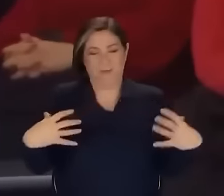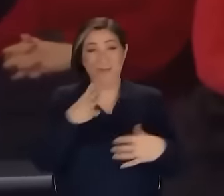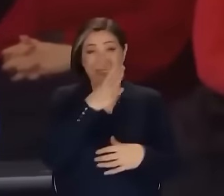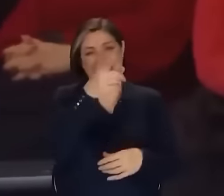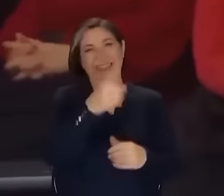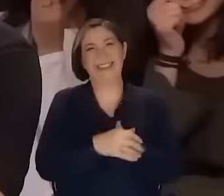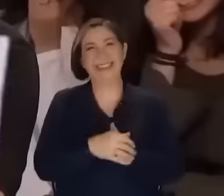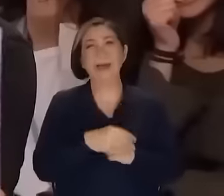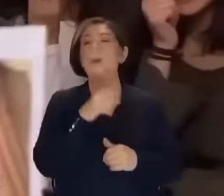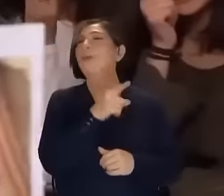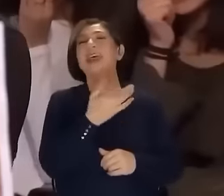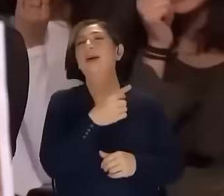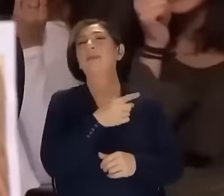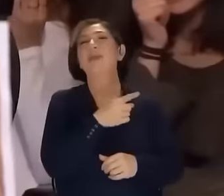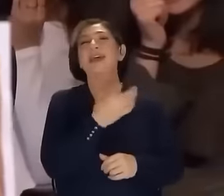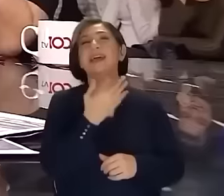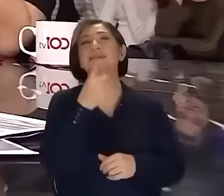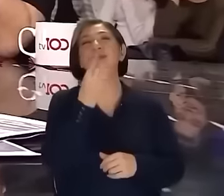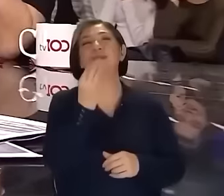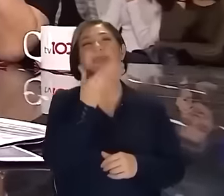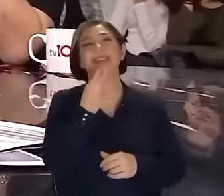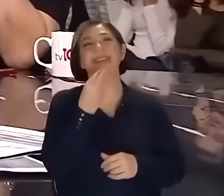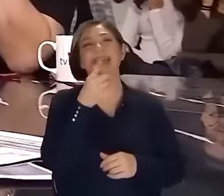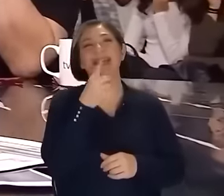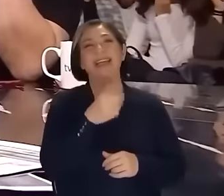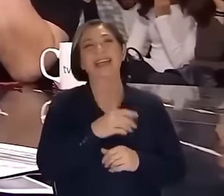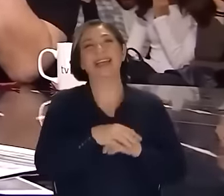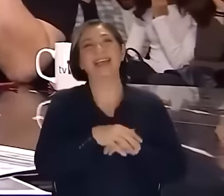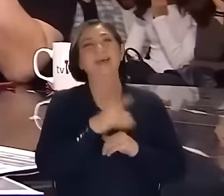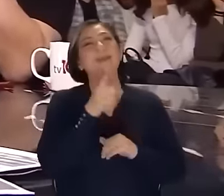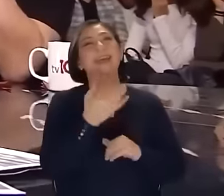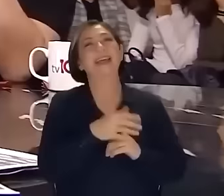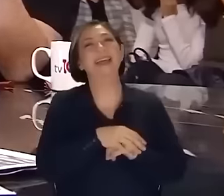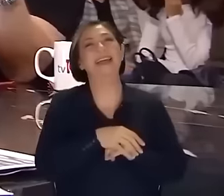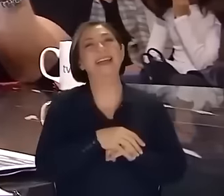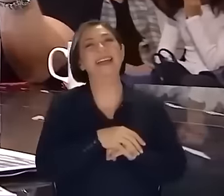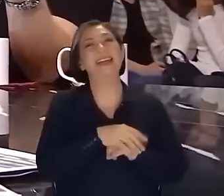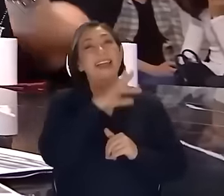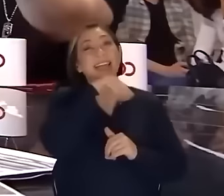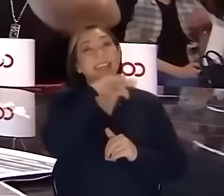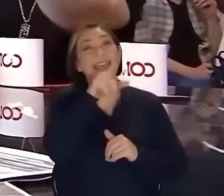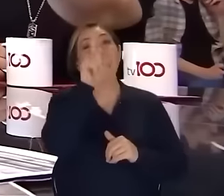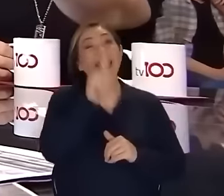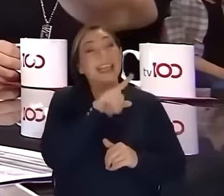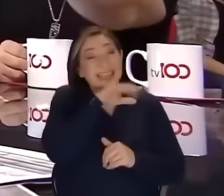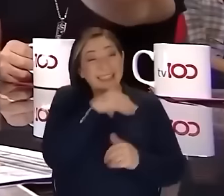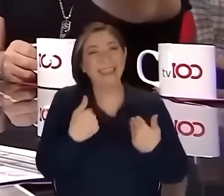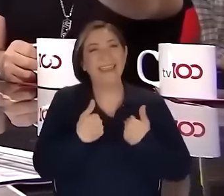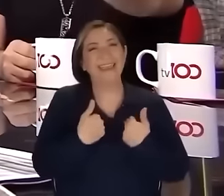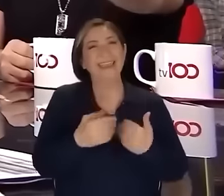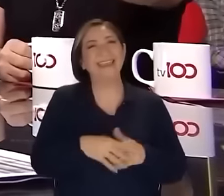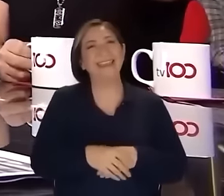Tanırsın o ödemi. Bu ne? Bu ne? Bu hangisi? Ne? Bu çok güzel. Gel gel. Ay. Bu ne ayol? Yaşlılık, ilk yaşlılığım.